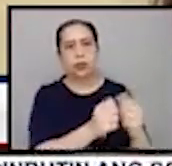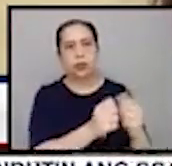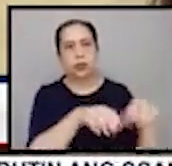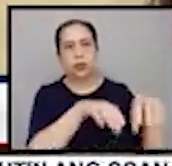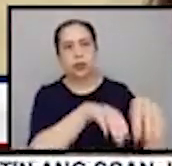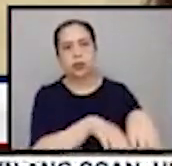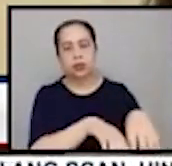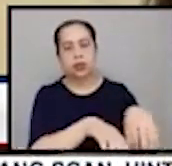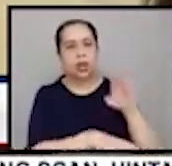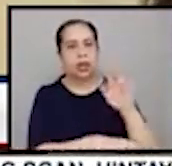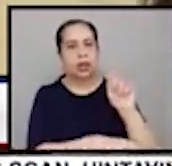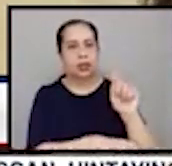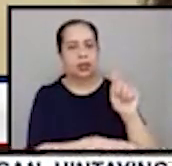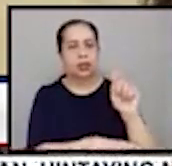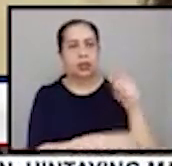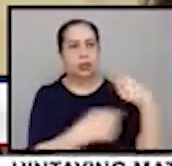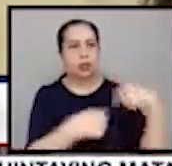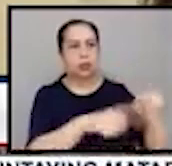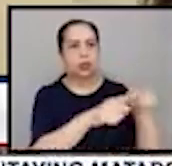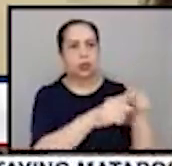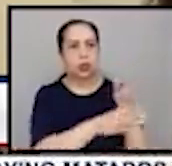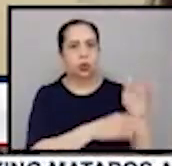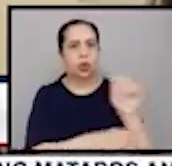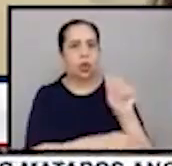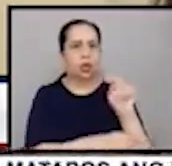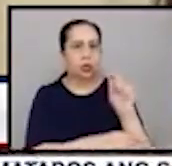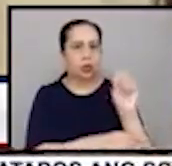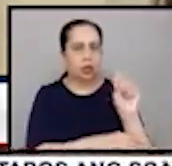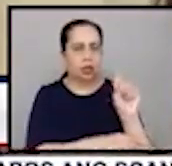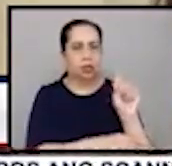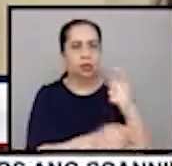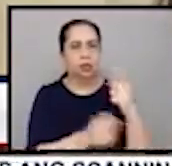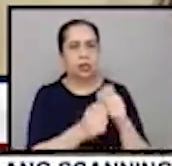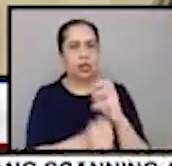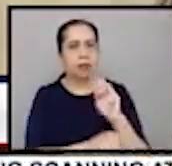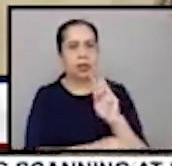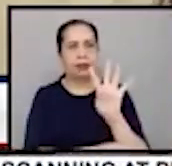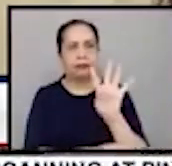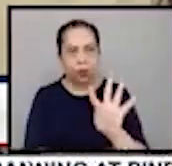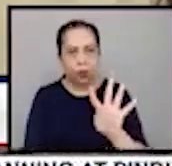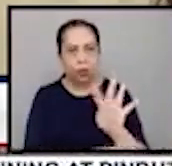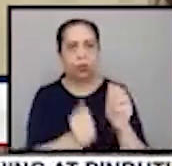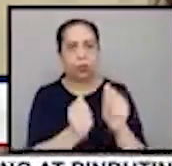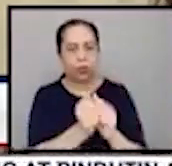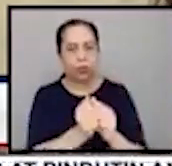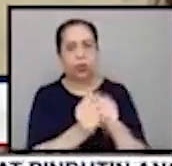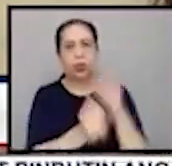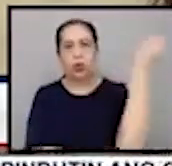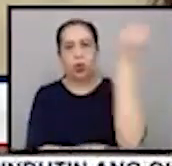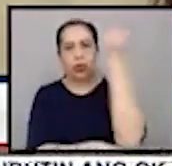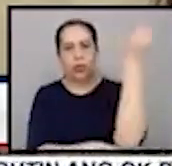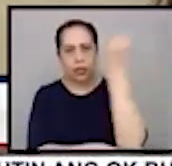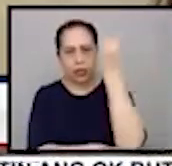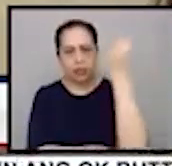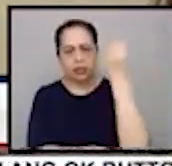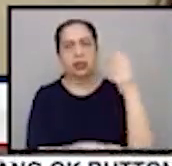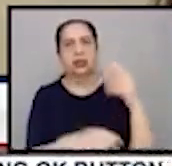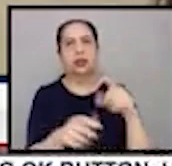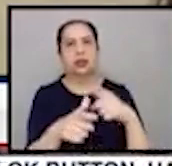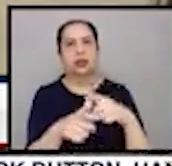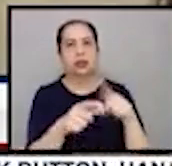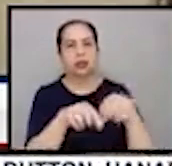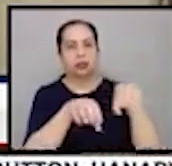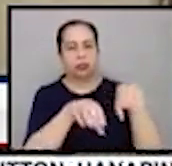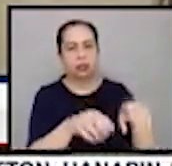LRT Line to Anonas. Magkatabi rin ito sa MRT4 Ortigas Station at yung Ortigas Station ng